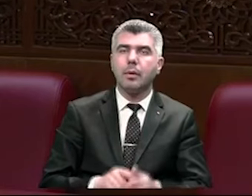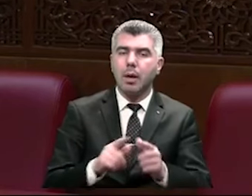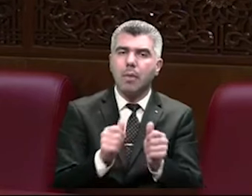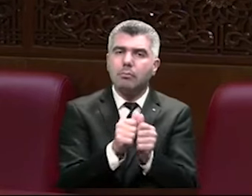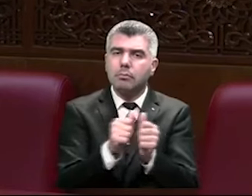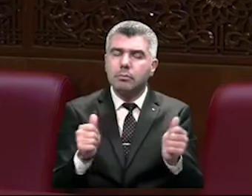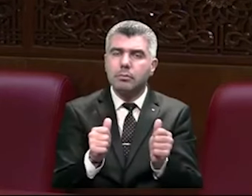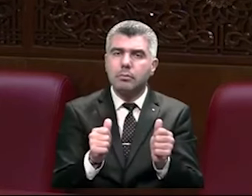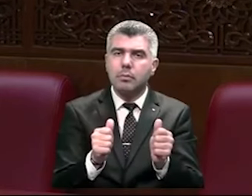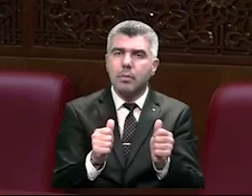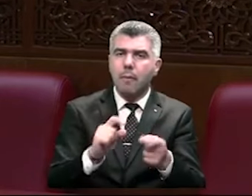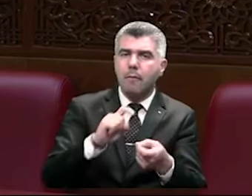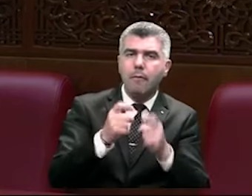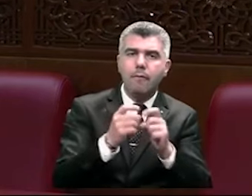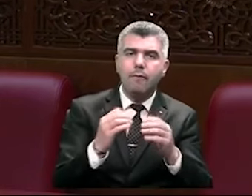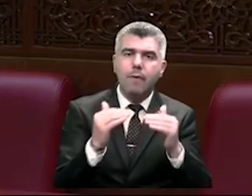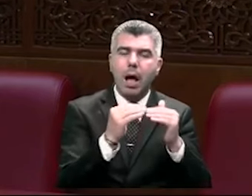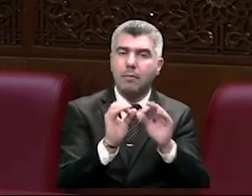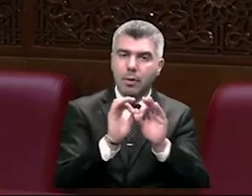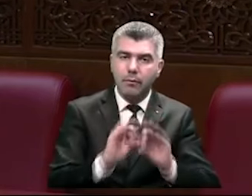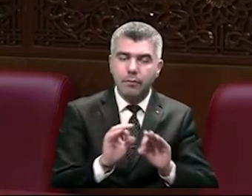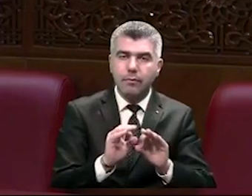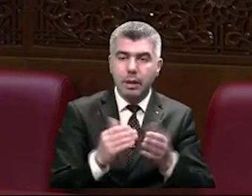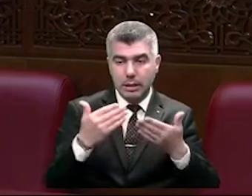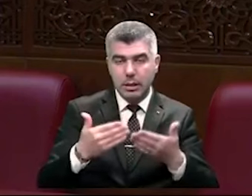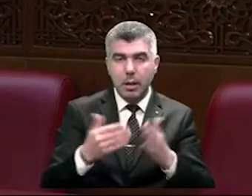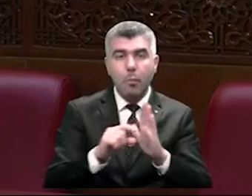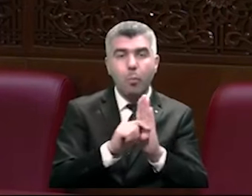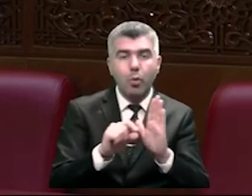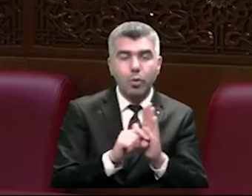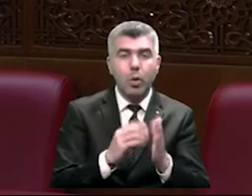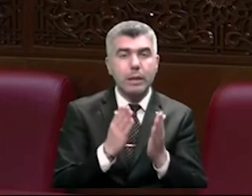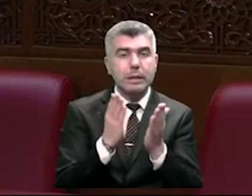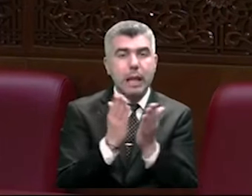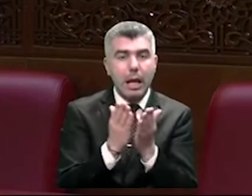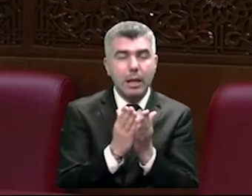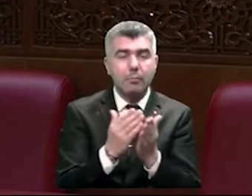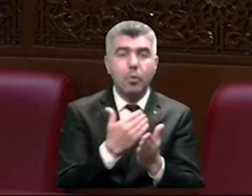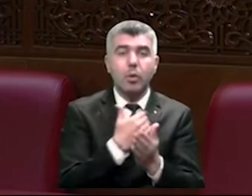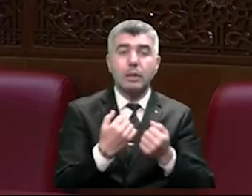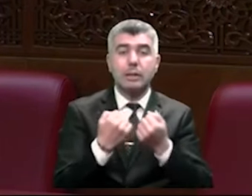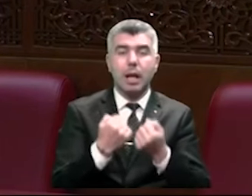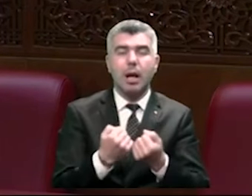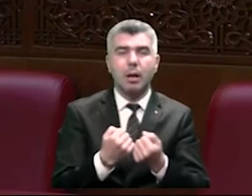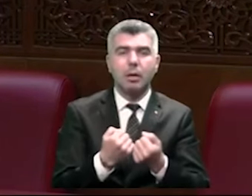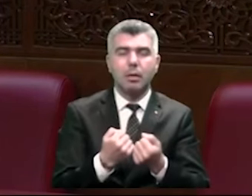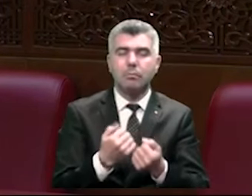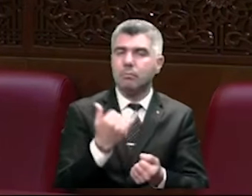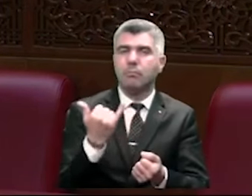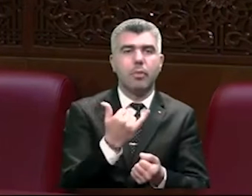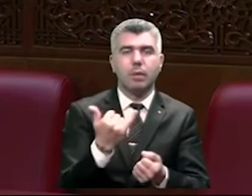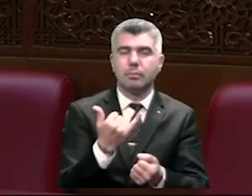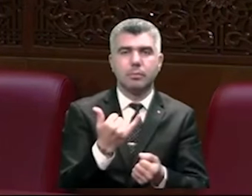بزاف المواضيع هذ المواضيع ديال التعليم وديال الصحه تظن من المواضع